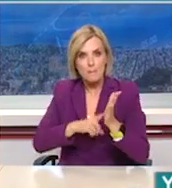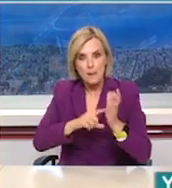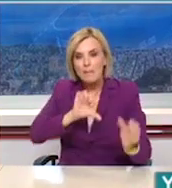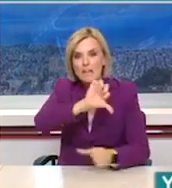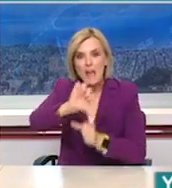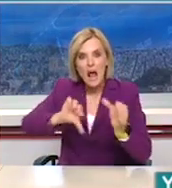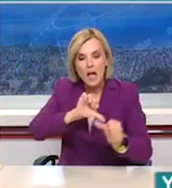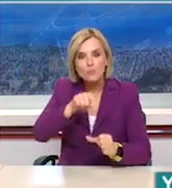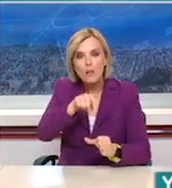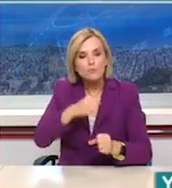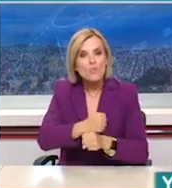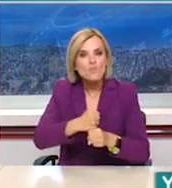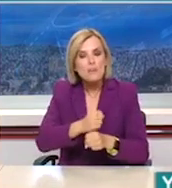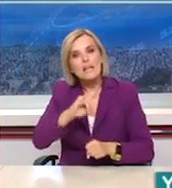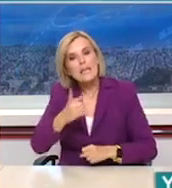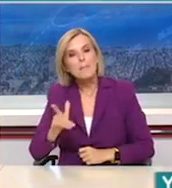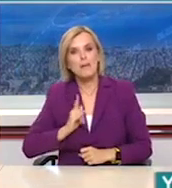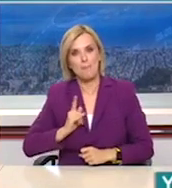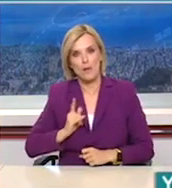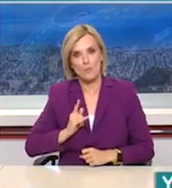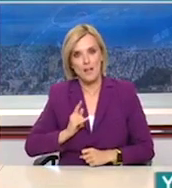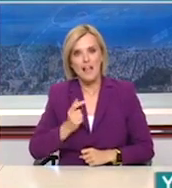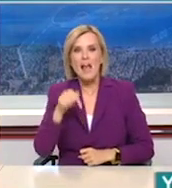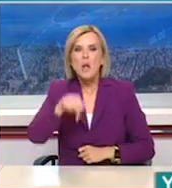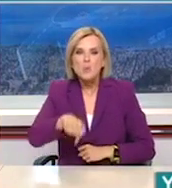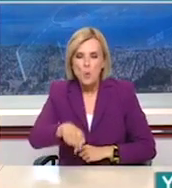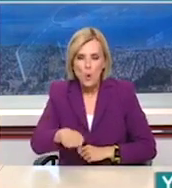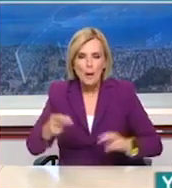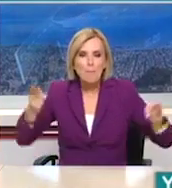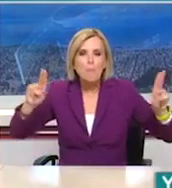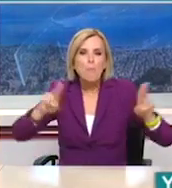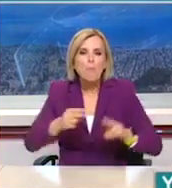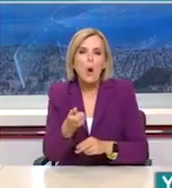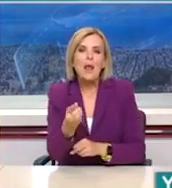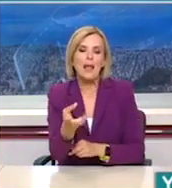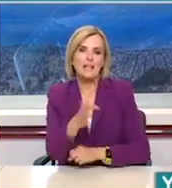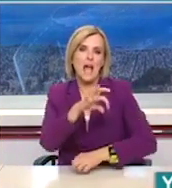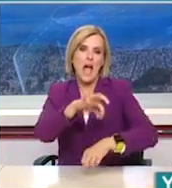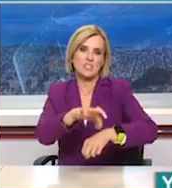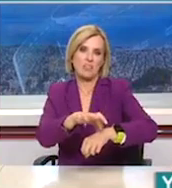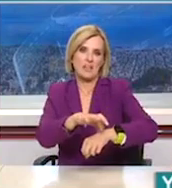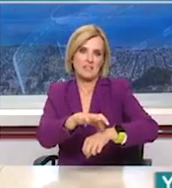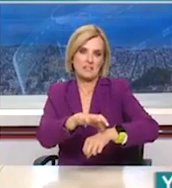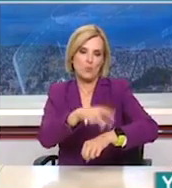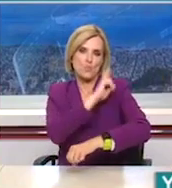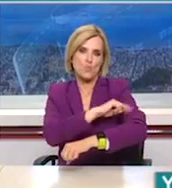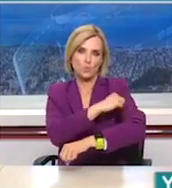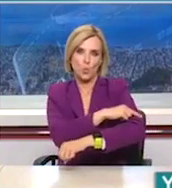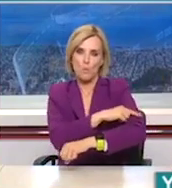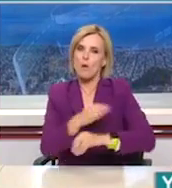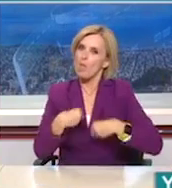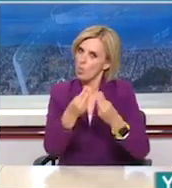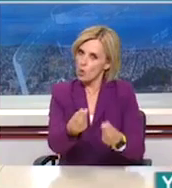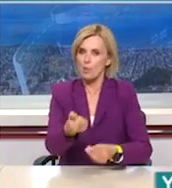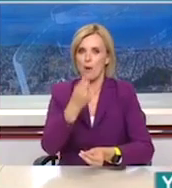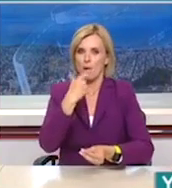να αλλάξουμε τον αλγόριθμο αυτά τα δεδομένα ή αν πρέπει να περιμένουμε. Έχουμε πάρα πολύ λίγους ασθενείς πλέον στο νοσοκομείο. ασθενείς οι οποίοι έχουν πάρει θεραπεία με